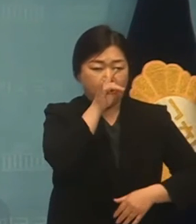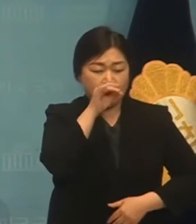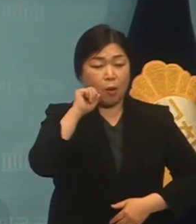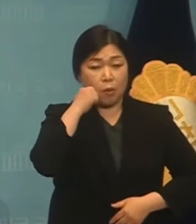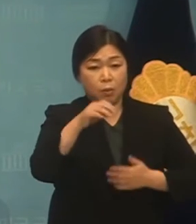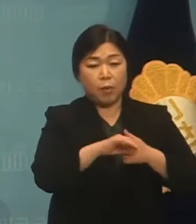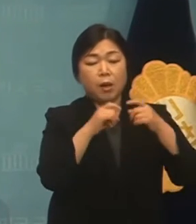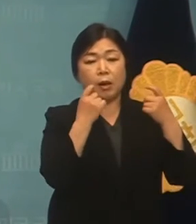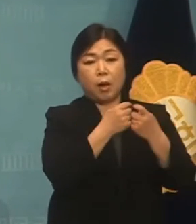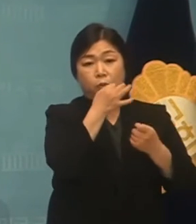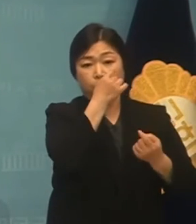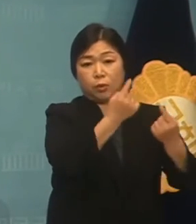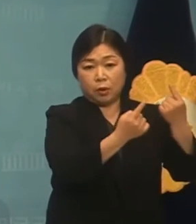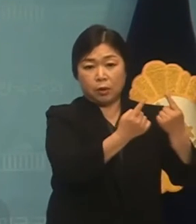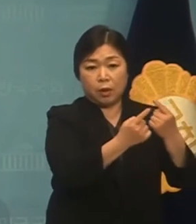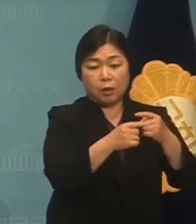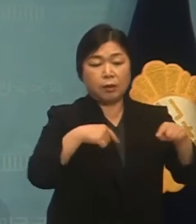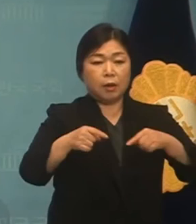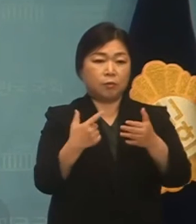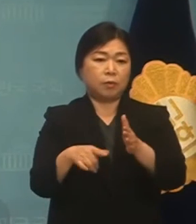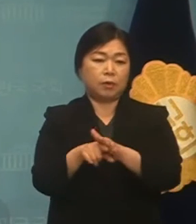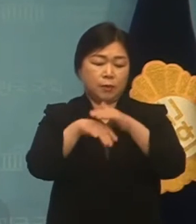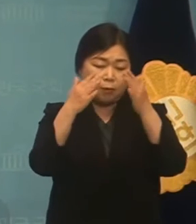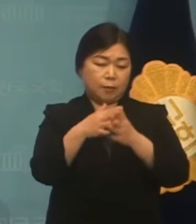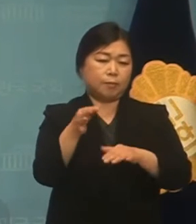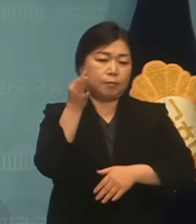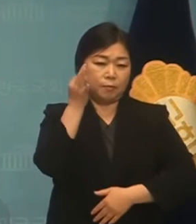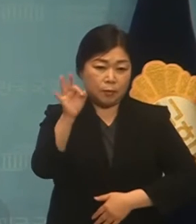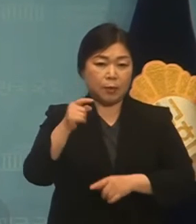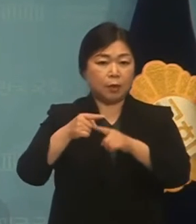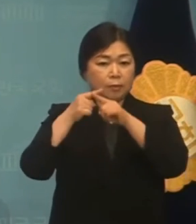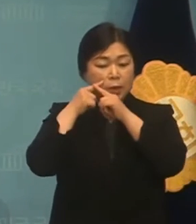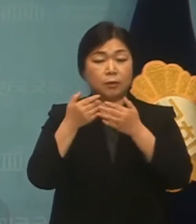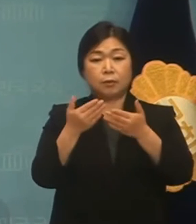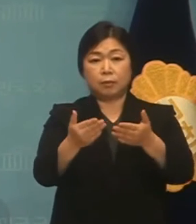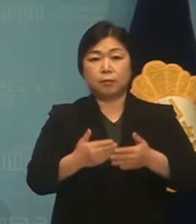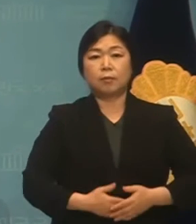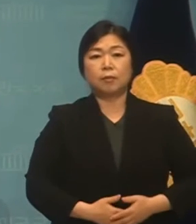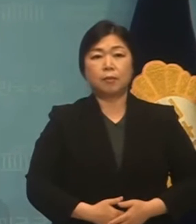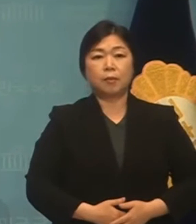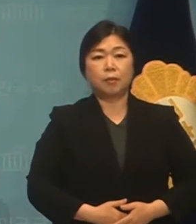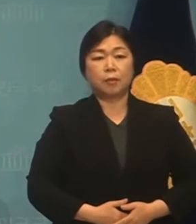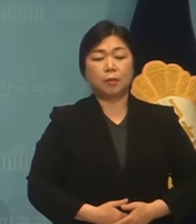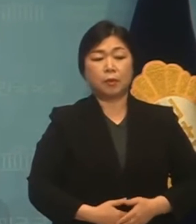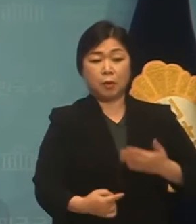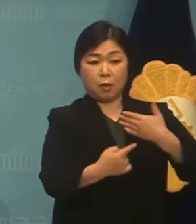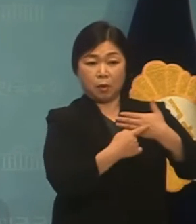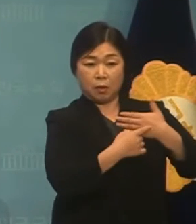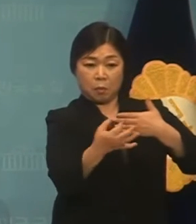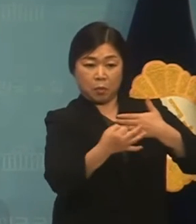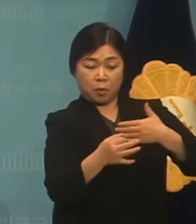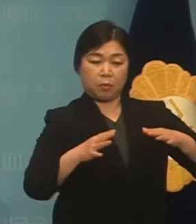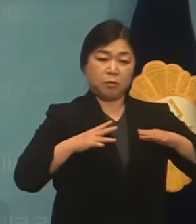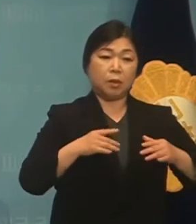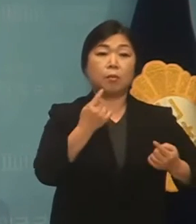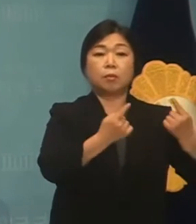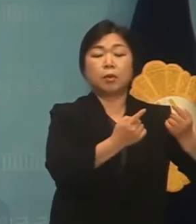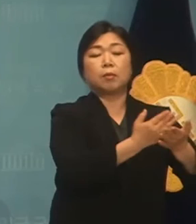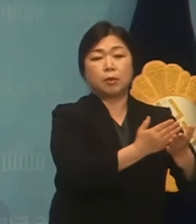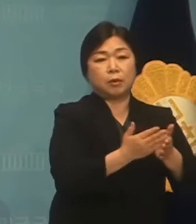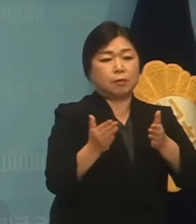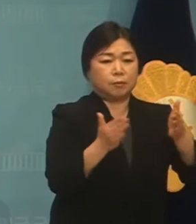개인적 욕심보다는 당을 위해 모두 수락했습니다. 소위 폼나는 당직보다는